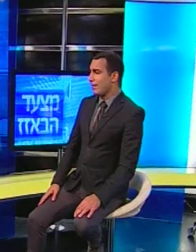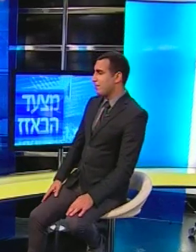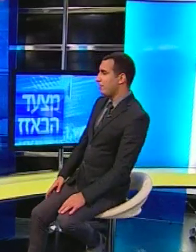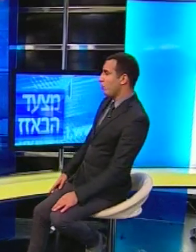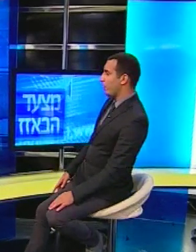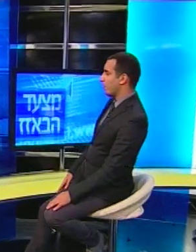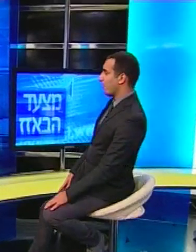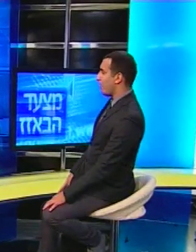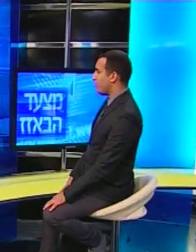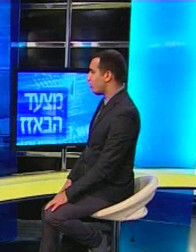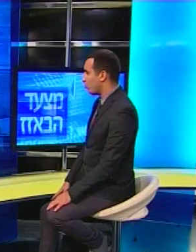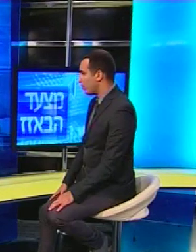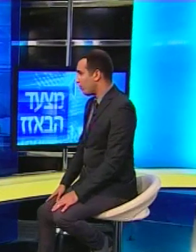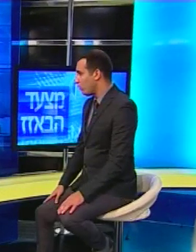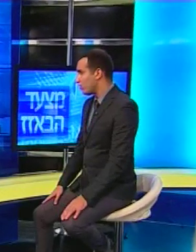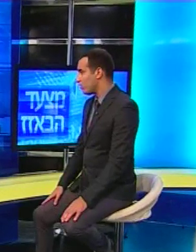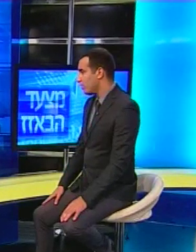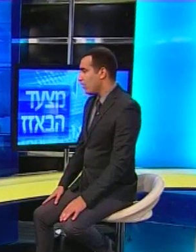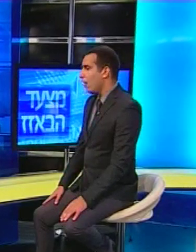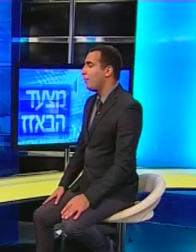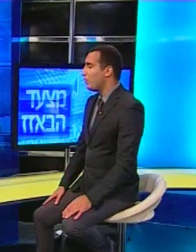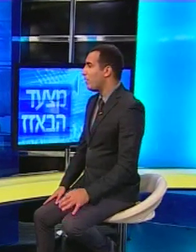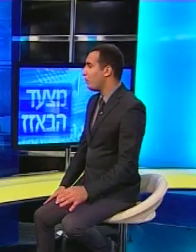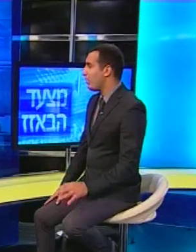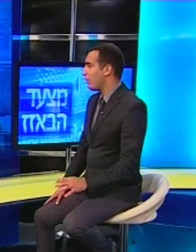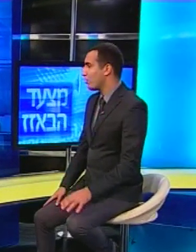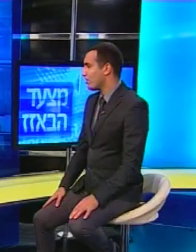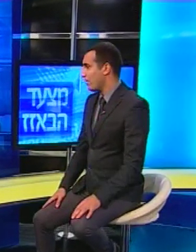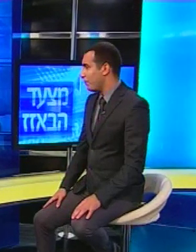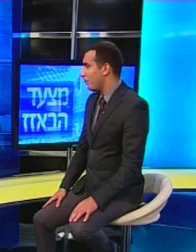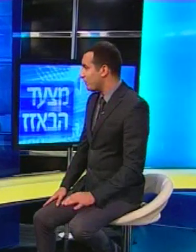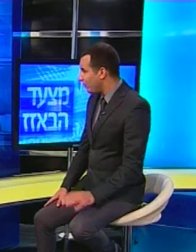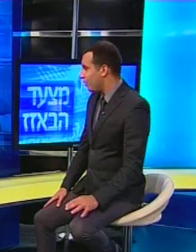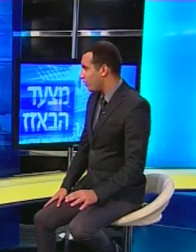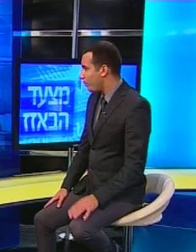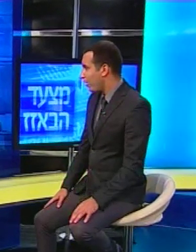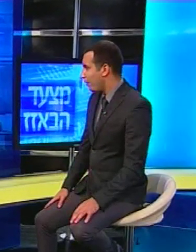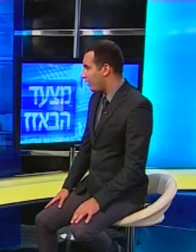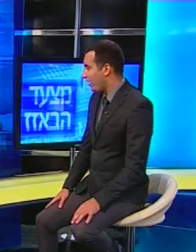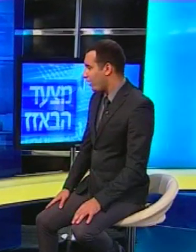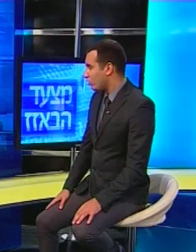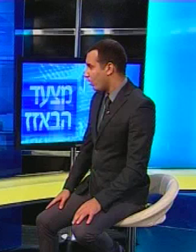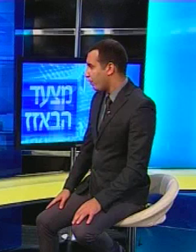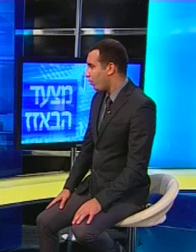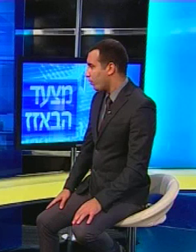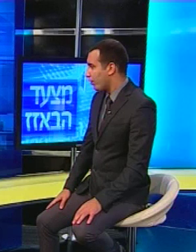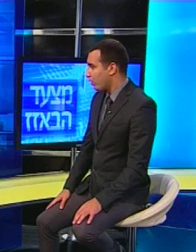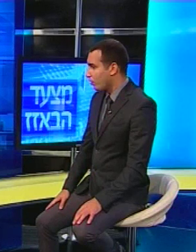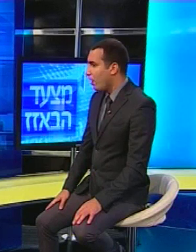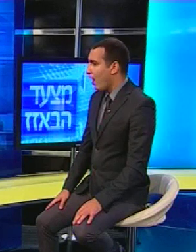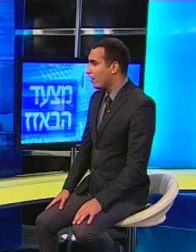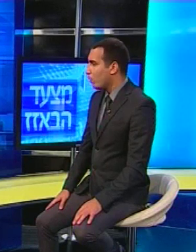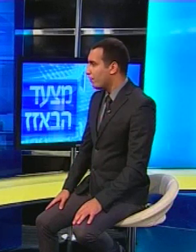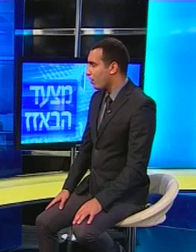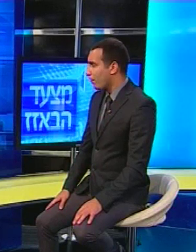מסעד הבאז בתום כנס הקיץ, שלום עידו פוס. שלום ירון. המון המון המון קטעים מדהימים היו במליאה, כאלה שגרפו המון